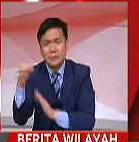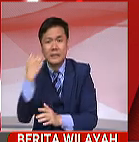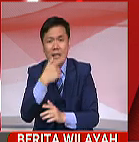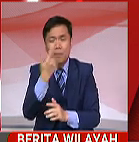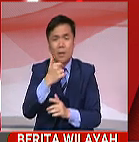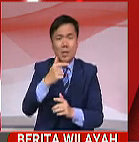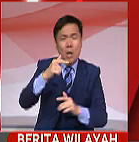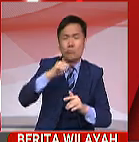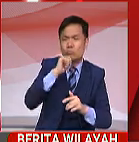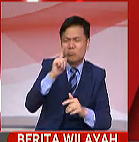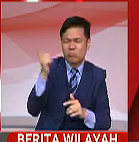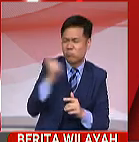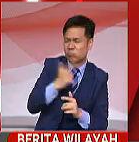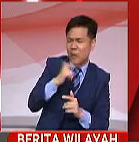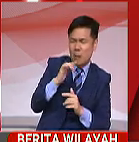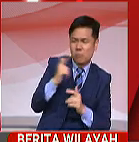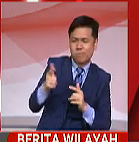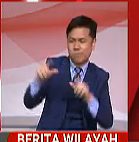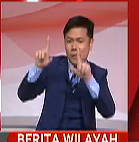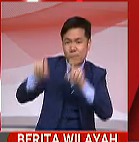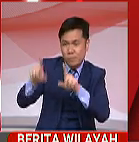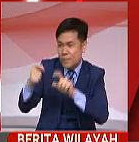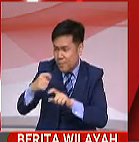calitan mahupun yang bersembunyi di rumah.